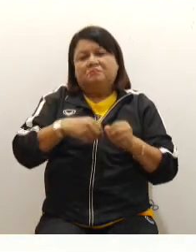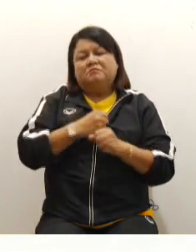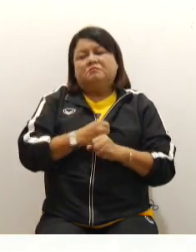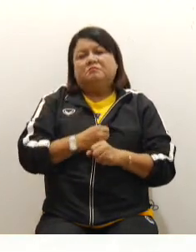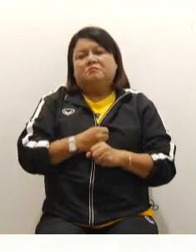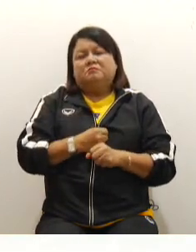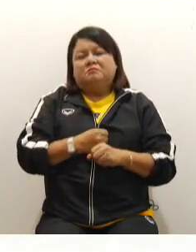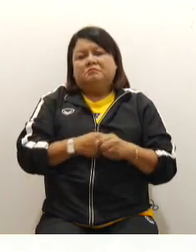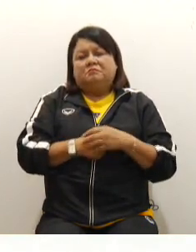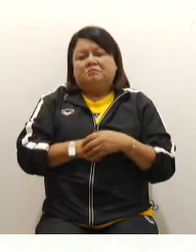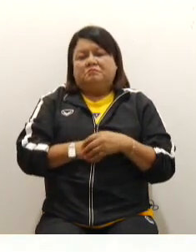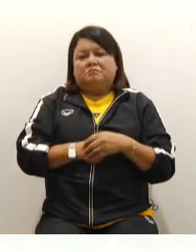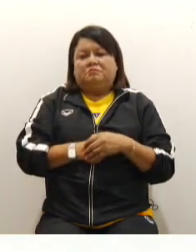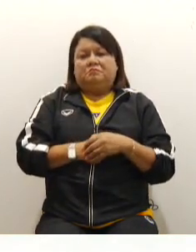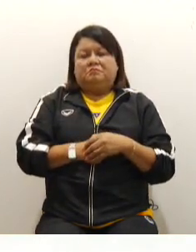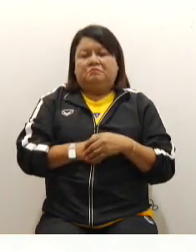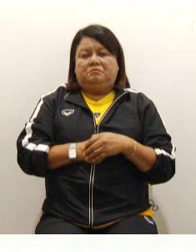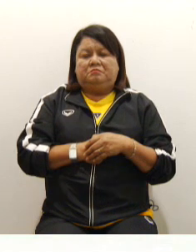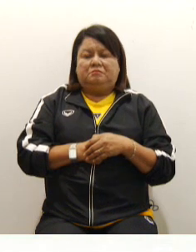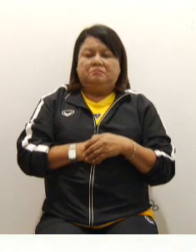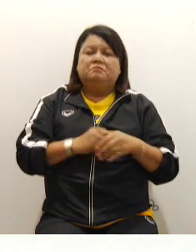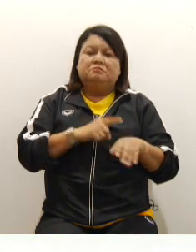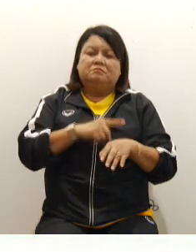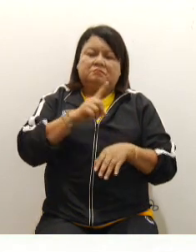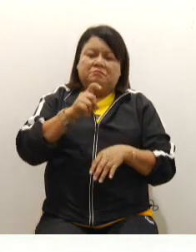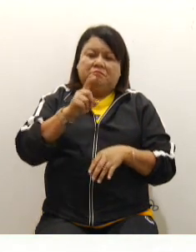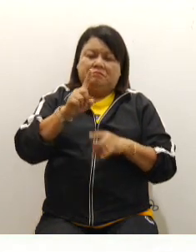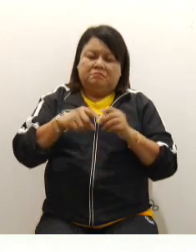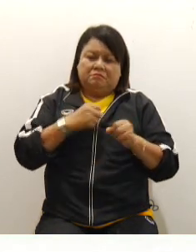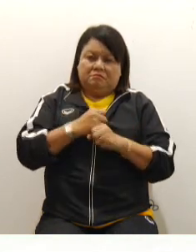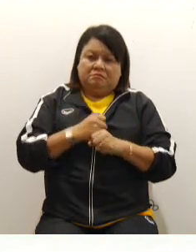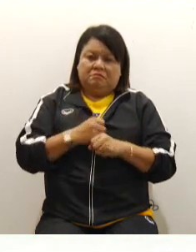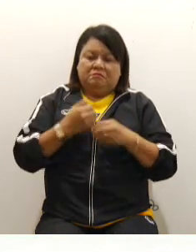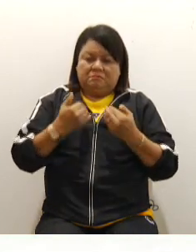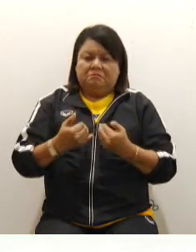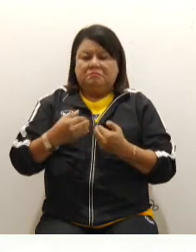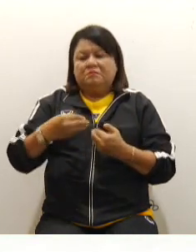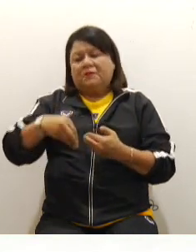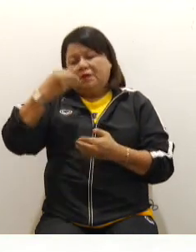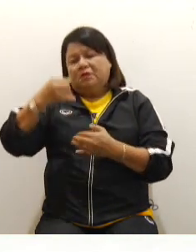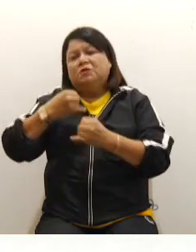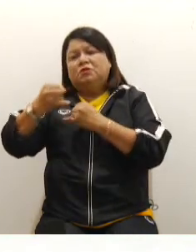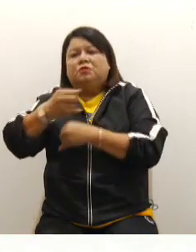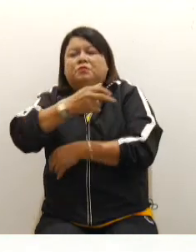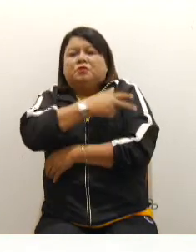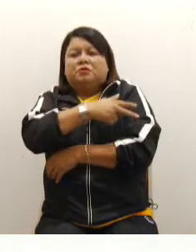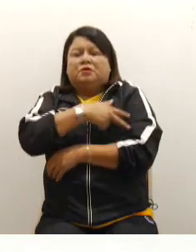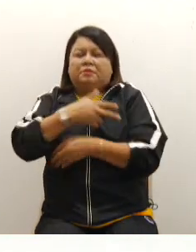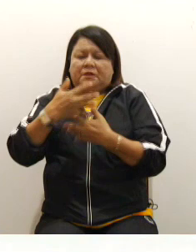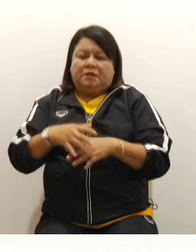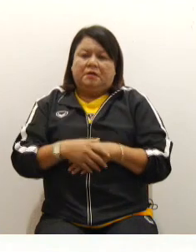ไม่มีอะไรเกิดขึ้นนะคะก็คือเขาก็เสียเวลา1ปีแต่ตอนนี้ก็จบ PhD ทางเคมีไปแล้วนะตอนนั้นก็บอกตลอดทาง